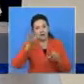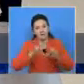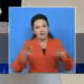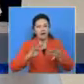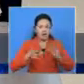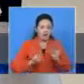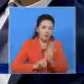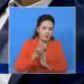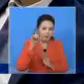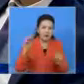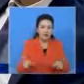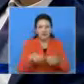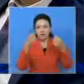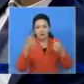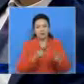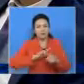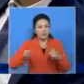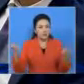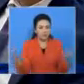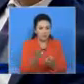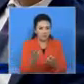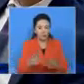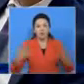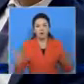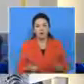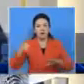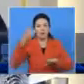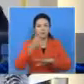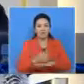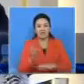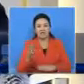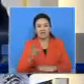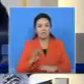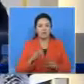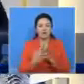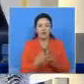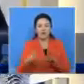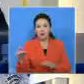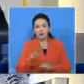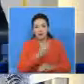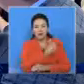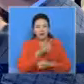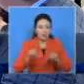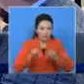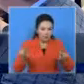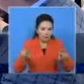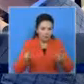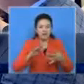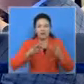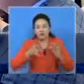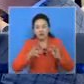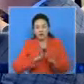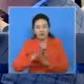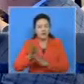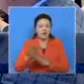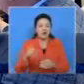интернет жылдамдығын көтеру жұмыстарын тездету қажет. Өңір басшысы Ералы Тоғжанов шалғай елді мекендердегі медицина мекемелеріне интернет